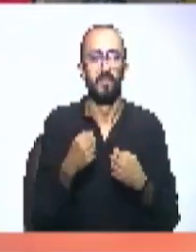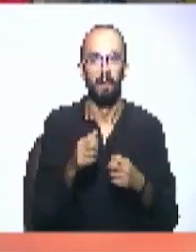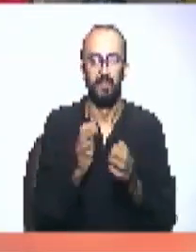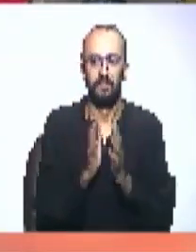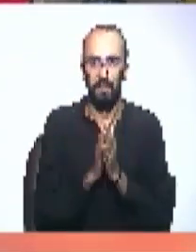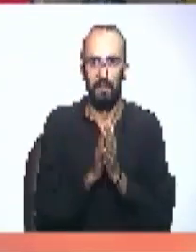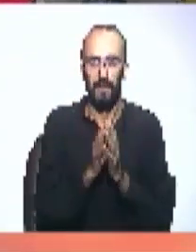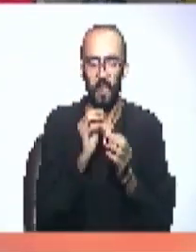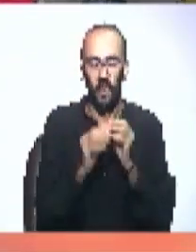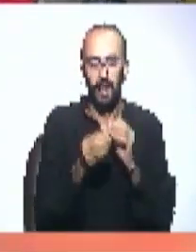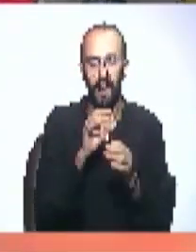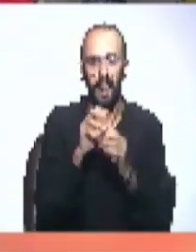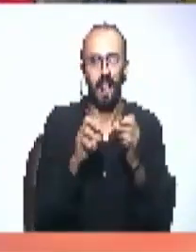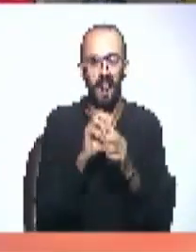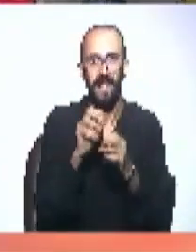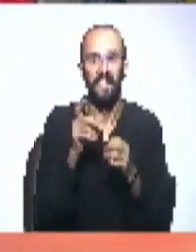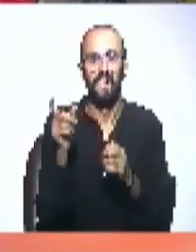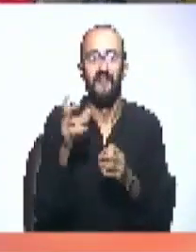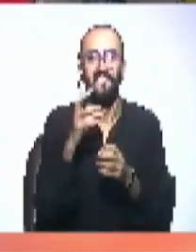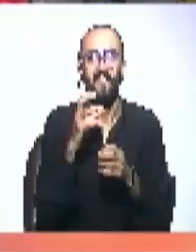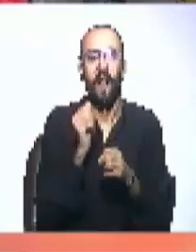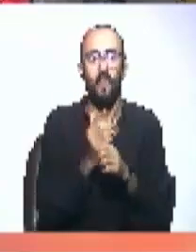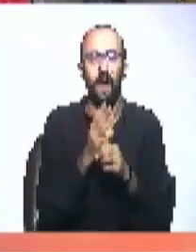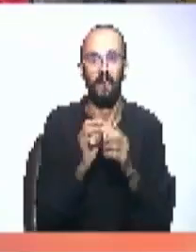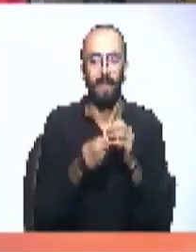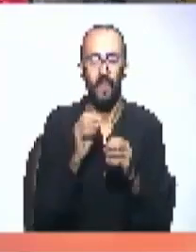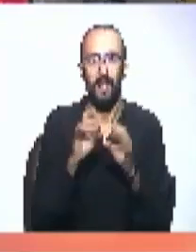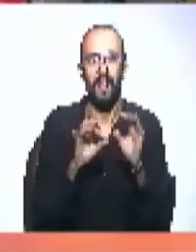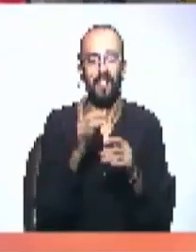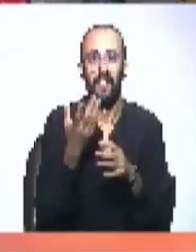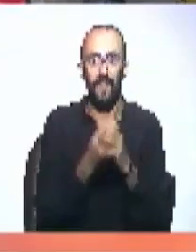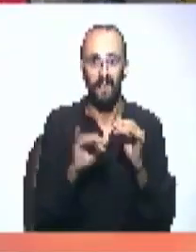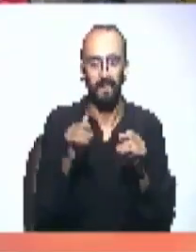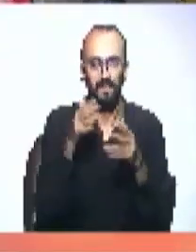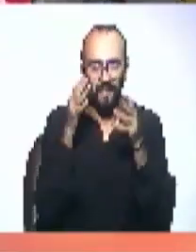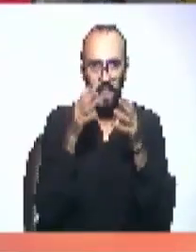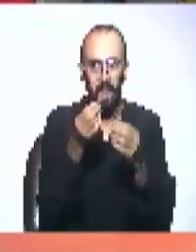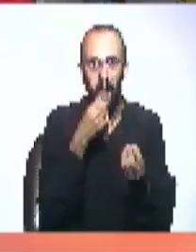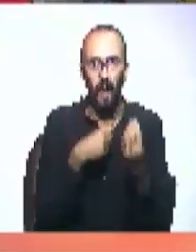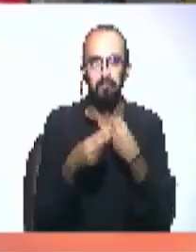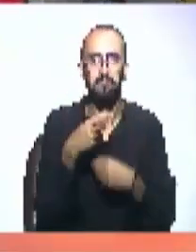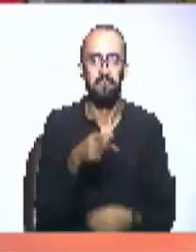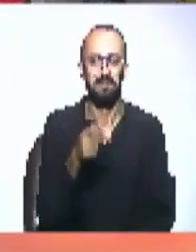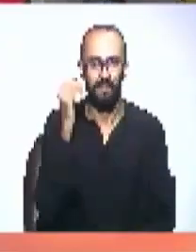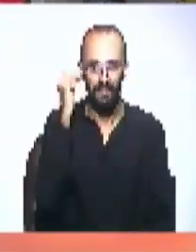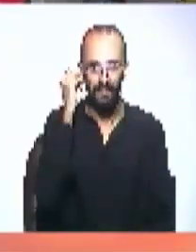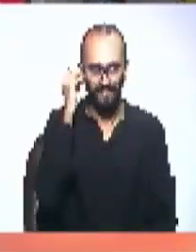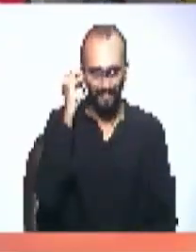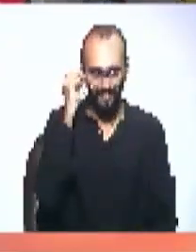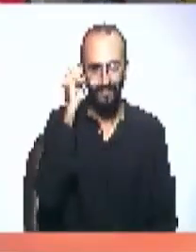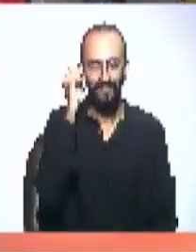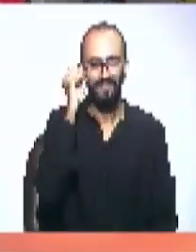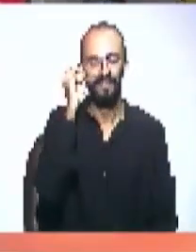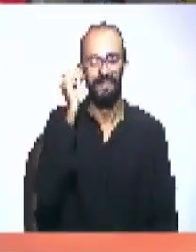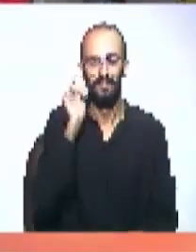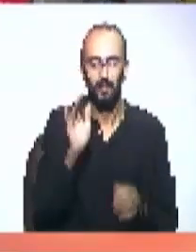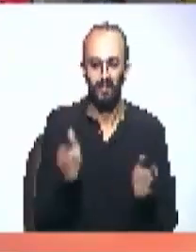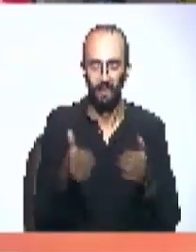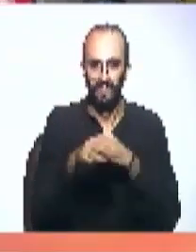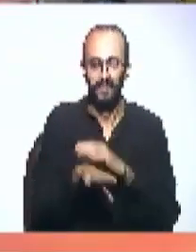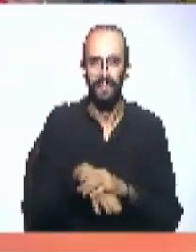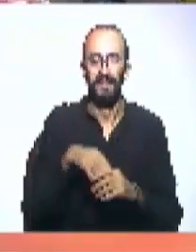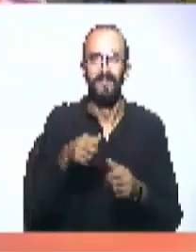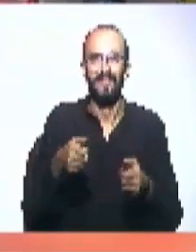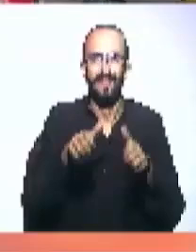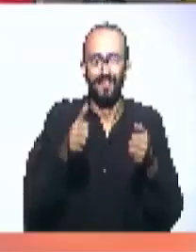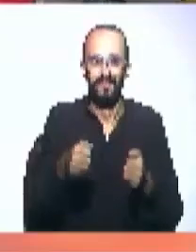مليانة الوان. يعني الشيف بيستخدم الفلفل الالوان، ممكن ان احنا نظبط كده لانش بوكس حلو للاطفال الصغيرين